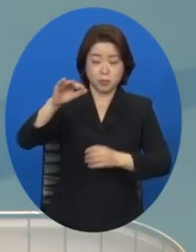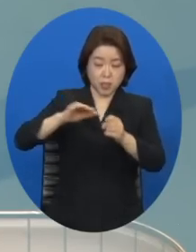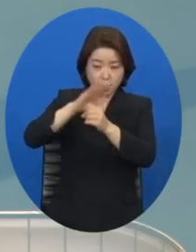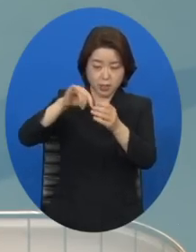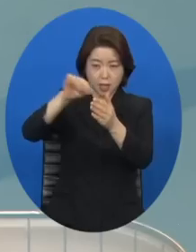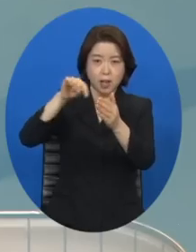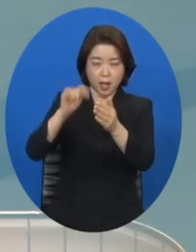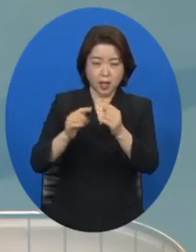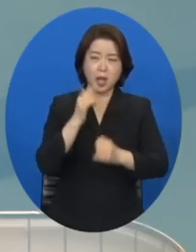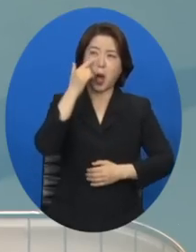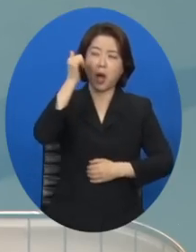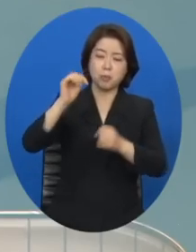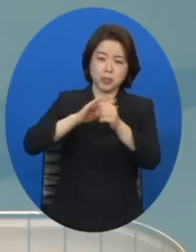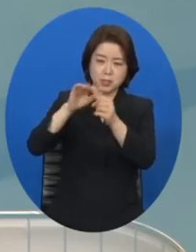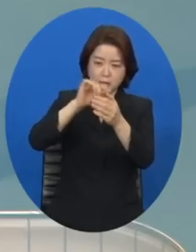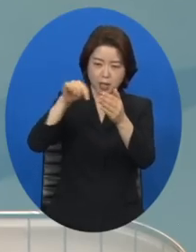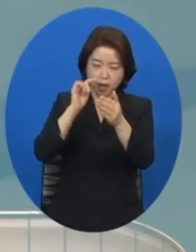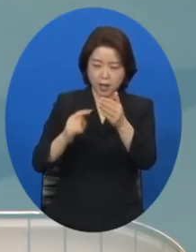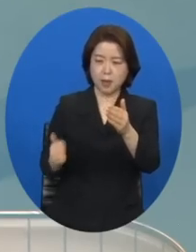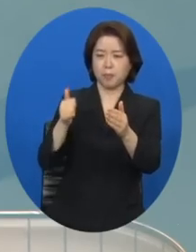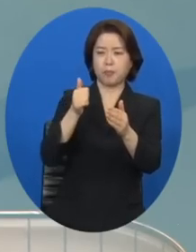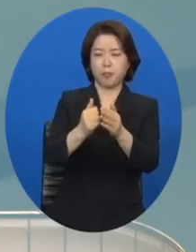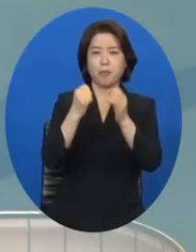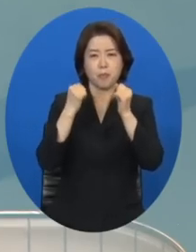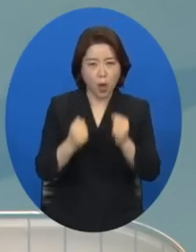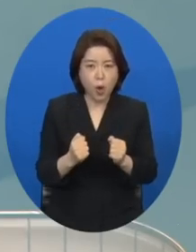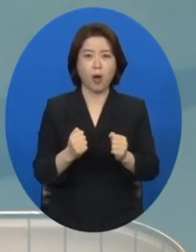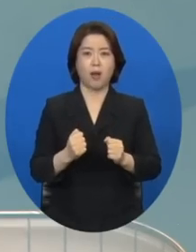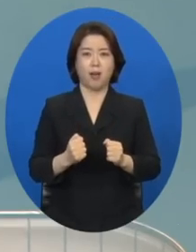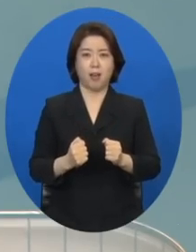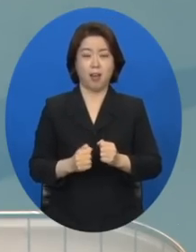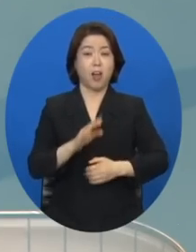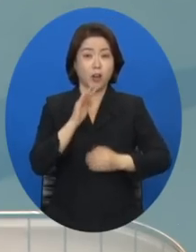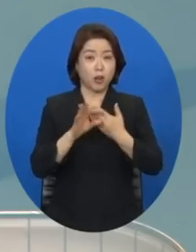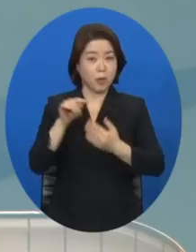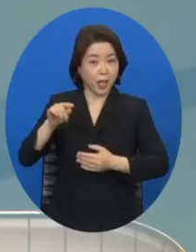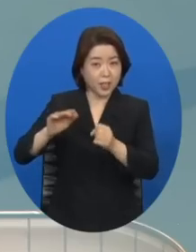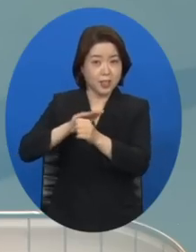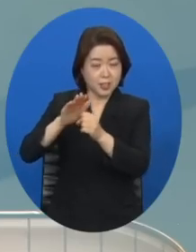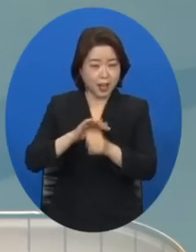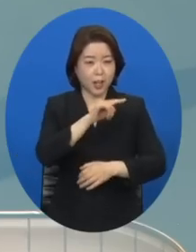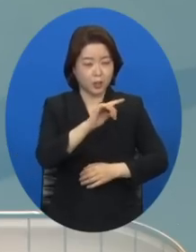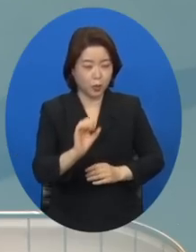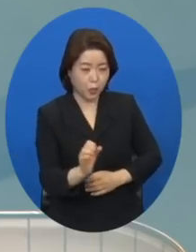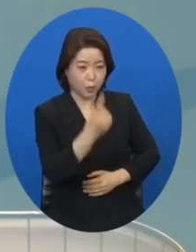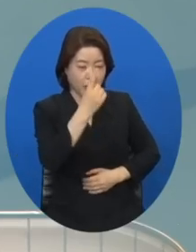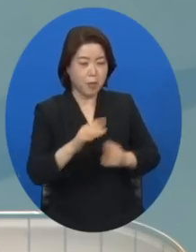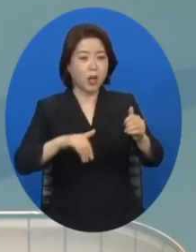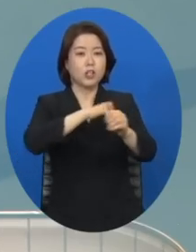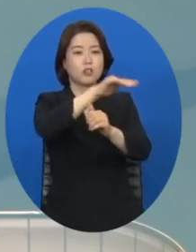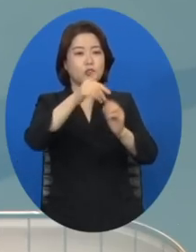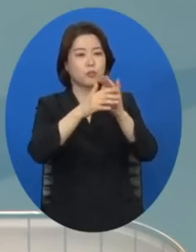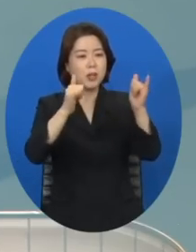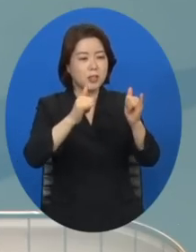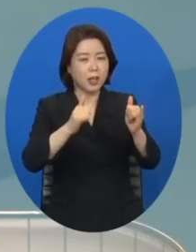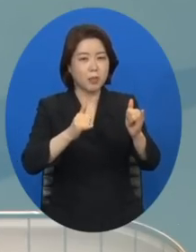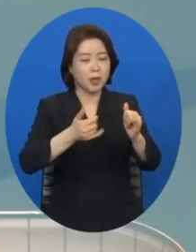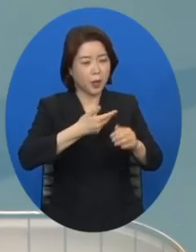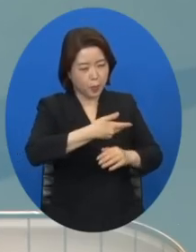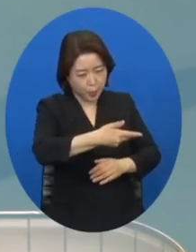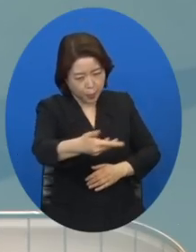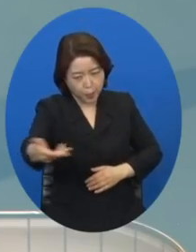아버지 사랑 안에 머물라 그러면이 사랑이 너로 말미암았던 주변 사람들에게 흘러갈 거야